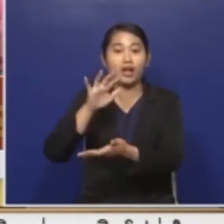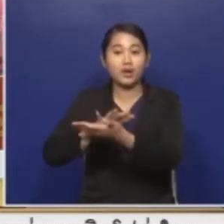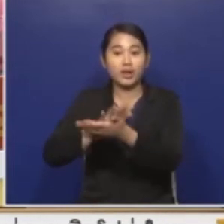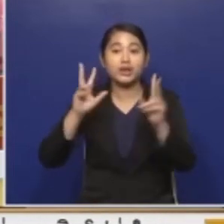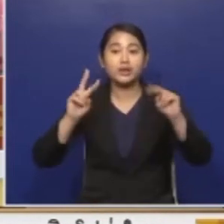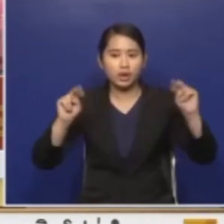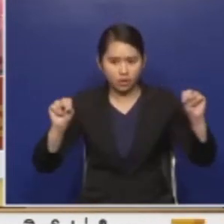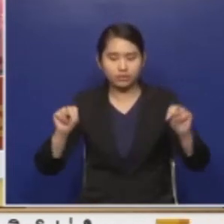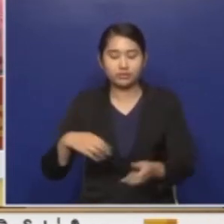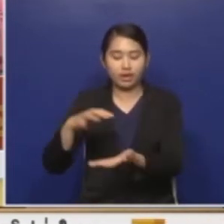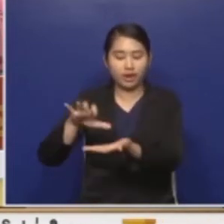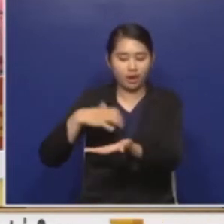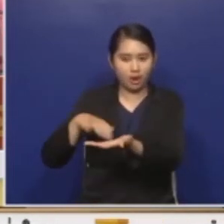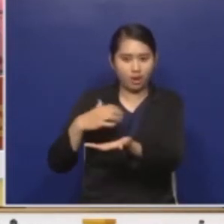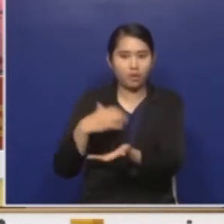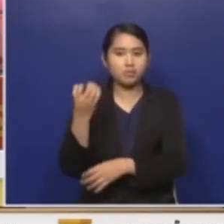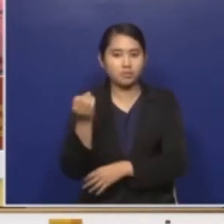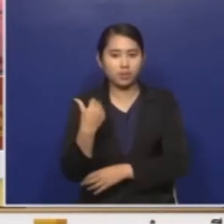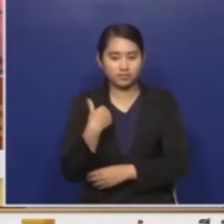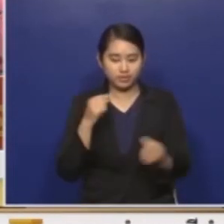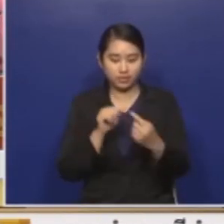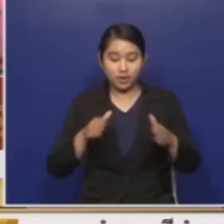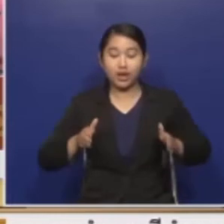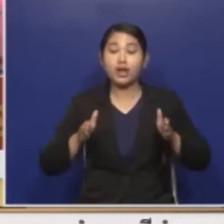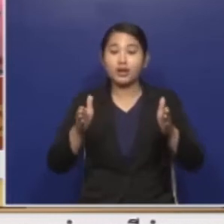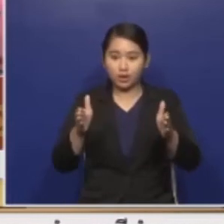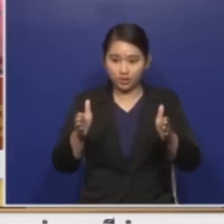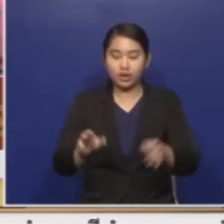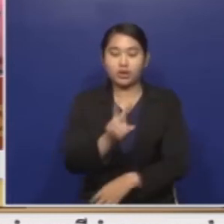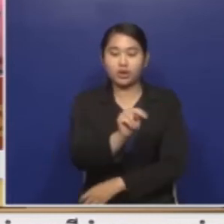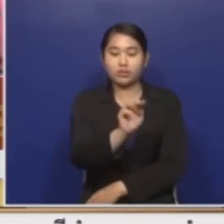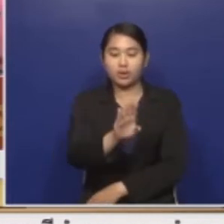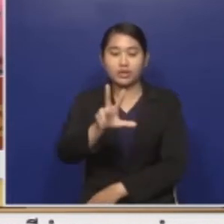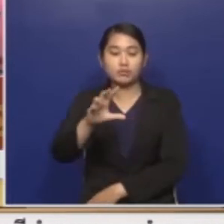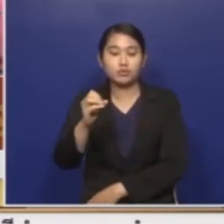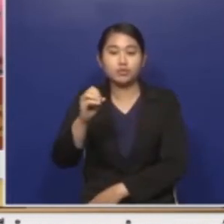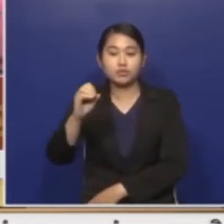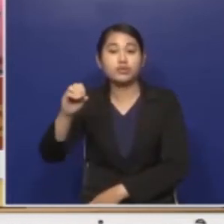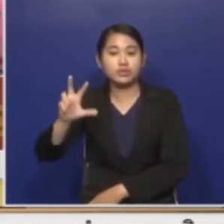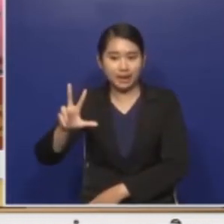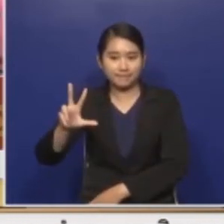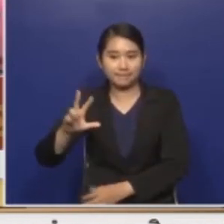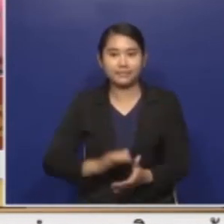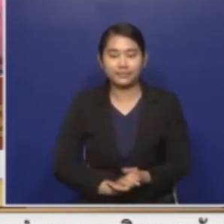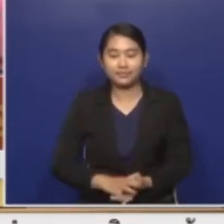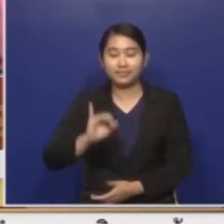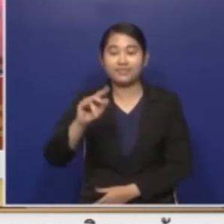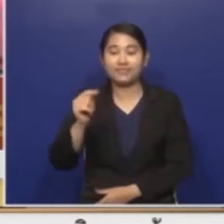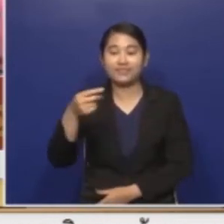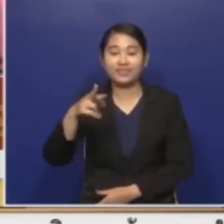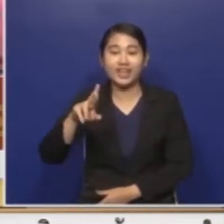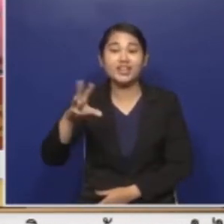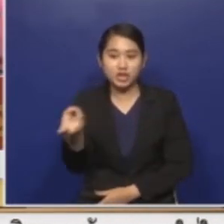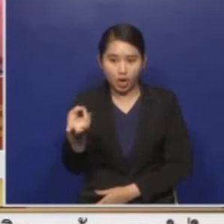ากถนนทางหลวงชนบทนบ3003นะครับใส่น้อยลาดบัวหลวงปัจจุบันมี